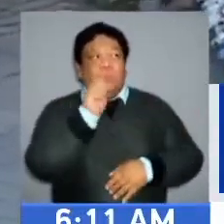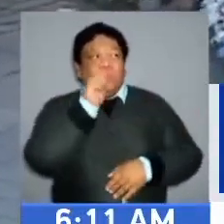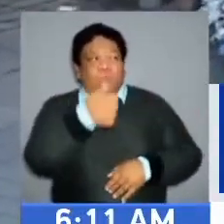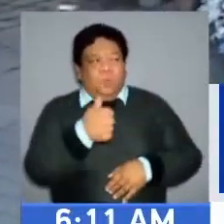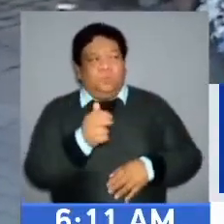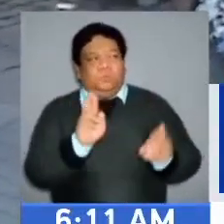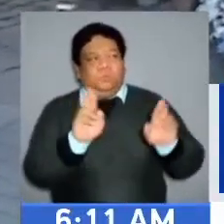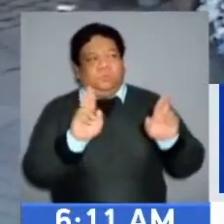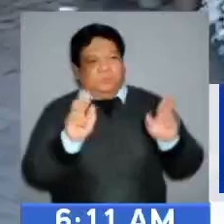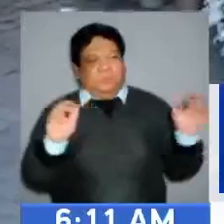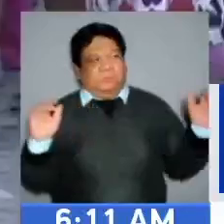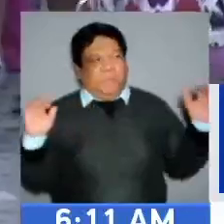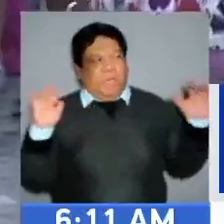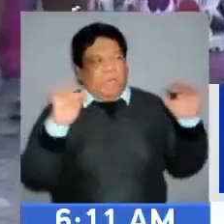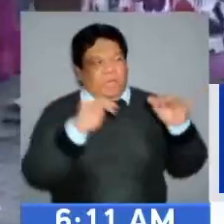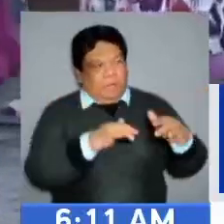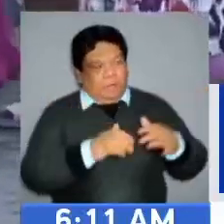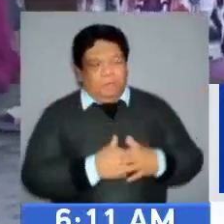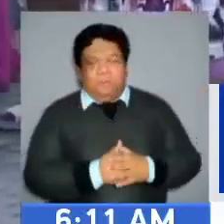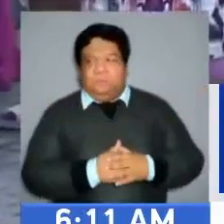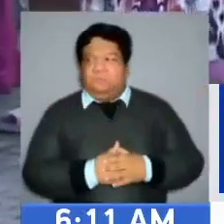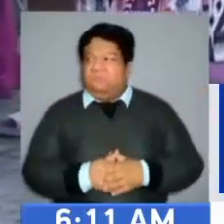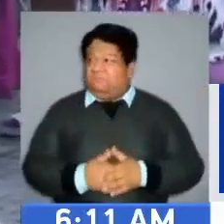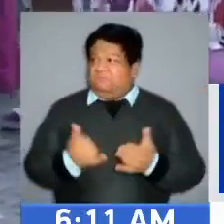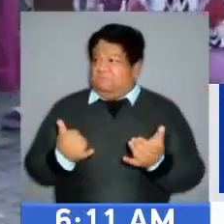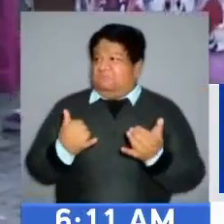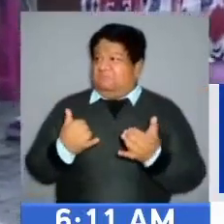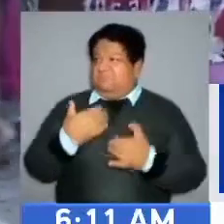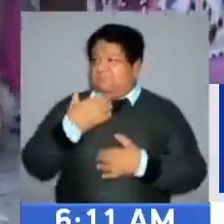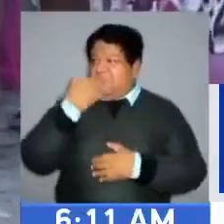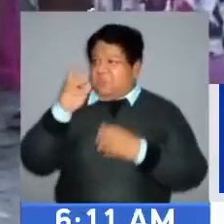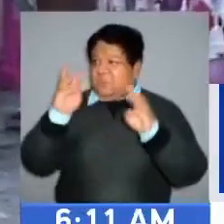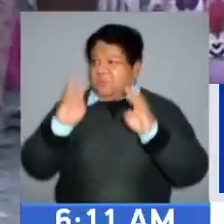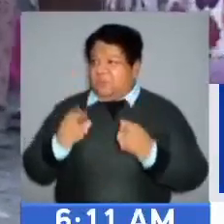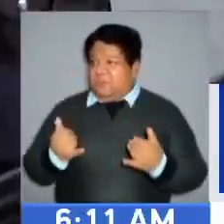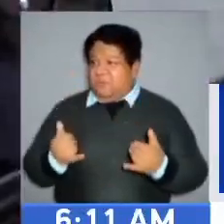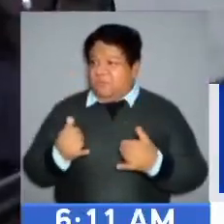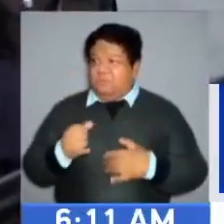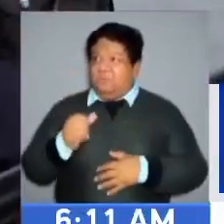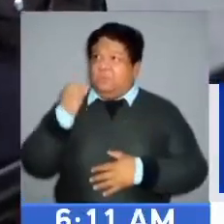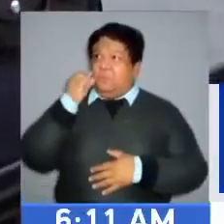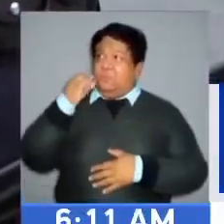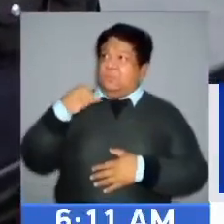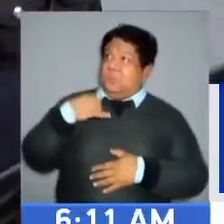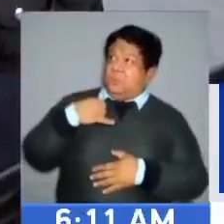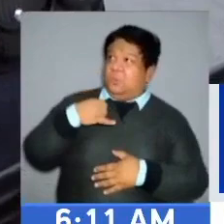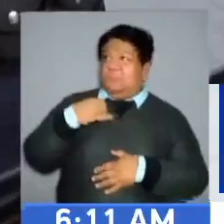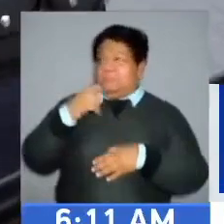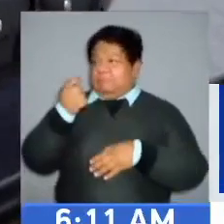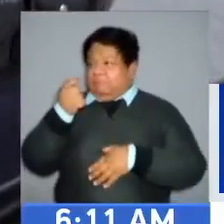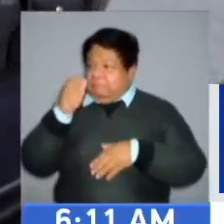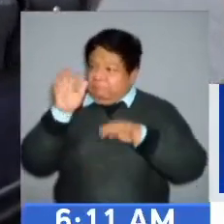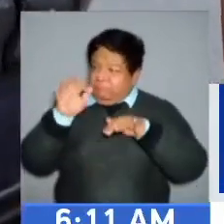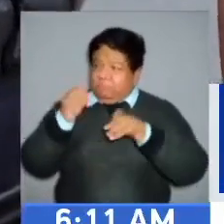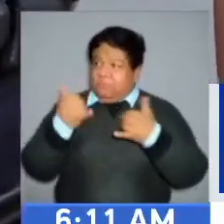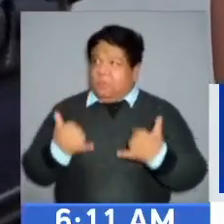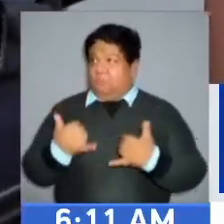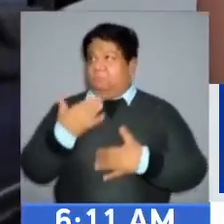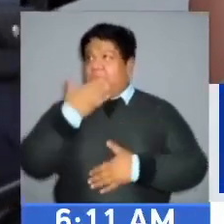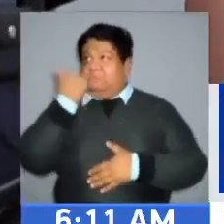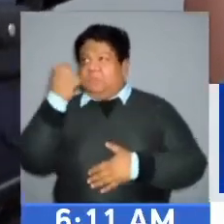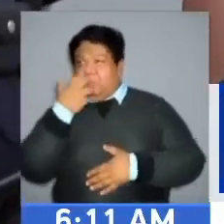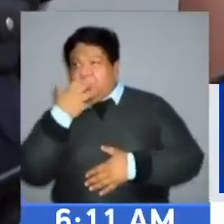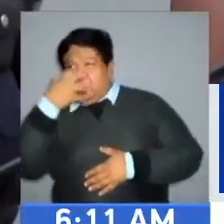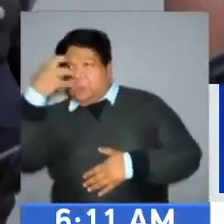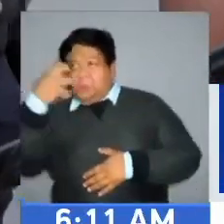dahil maganda ang panahon mula kahapon, yes, hindi umulan. At ngayon mukhang maliwalas din ang kalangitan natin at maraming oras at pagkakataon ng ating mga